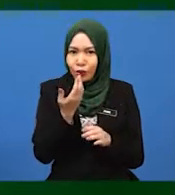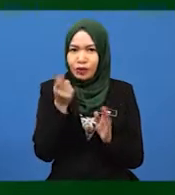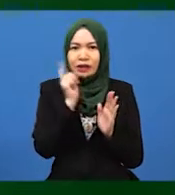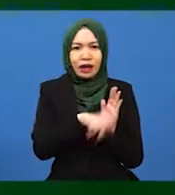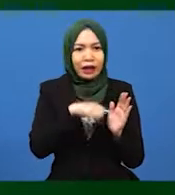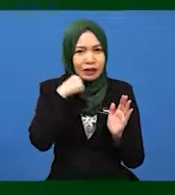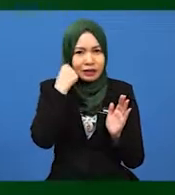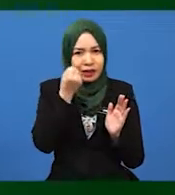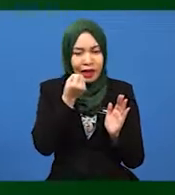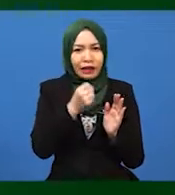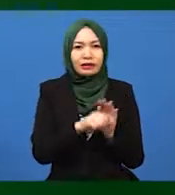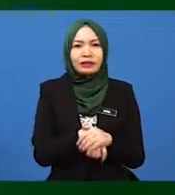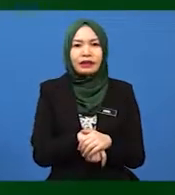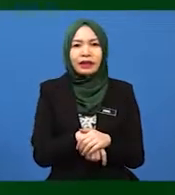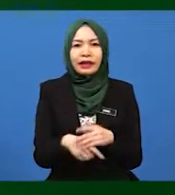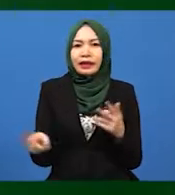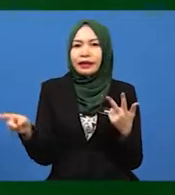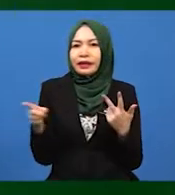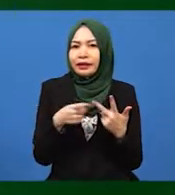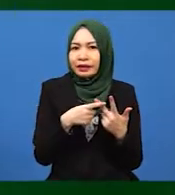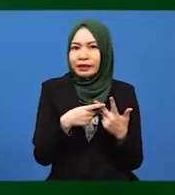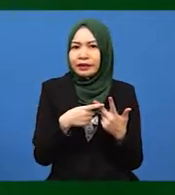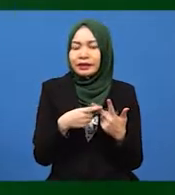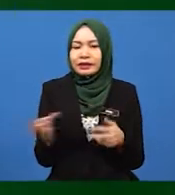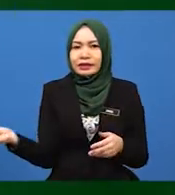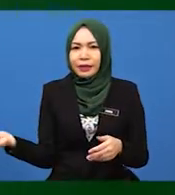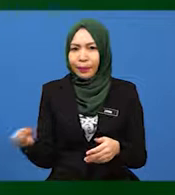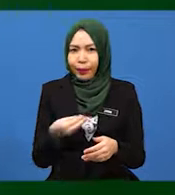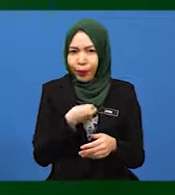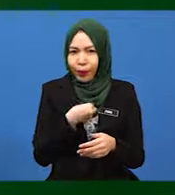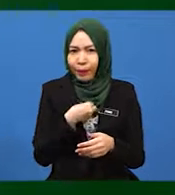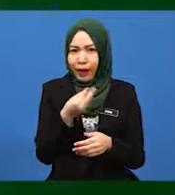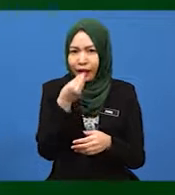segan. Ketiga, jemput.